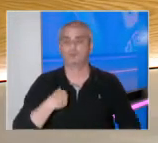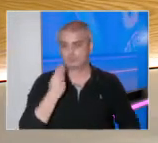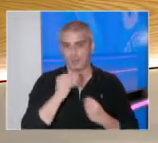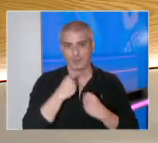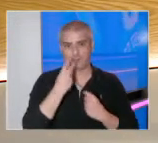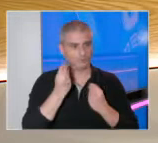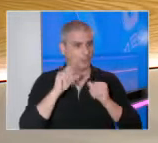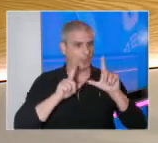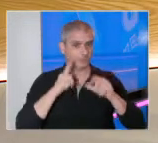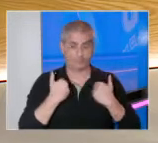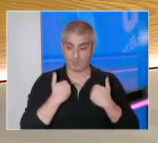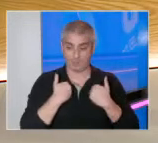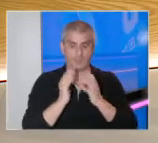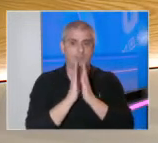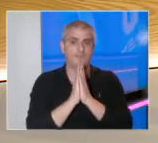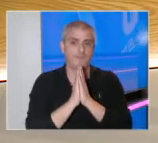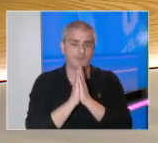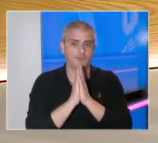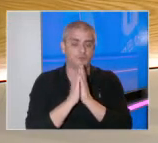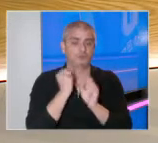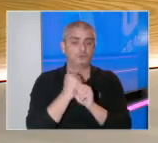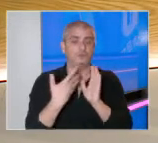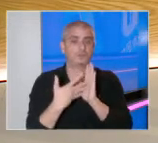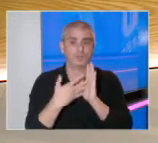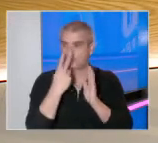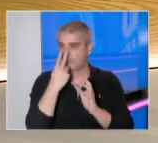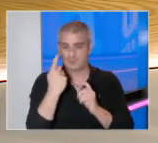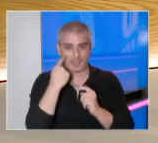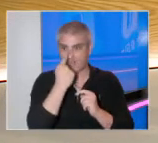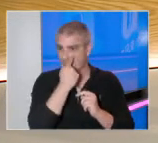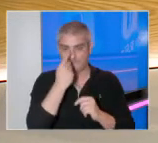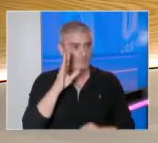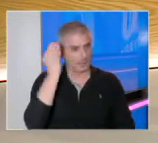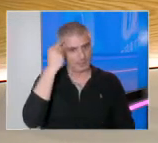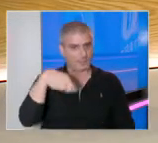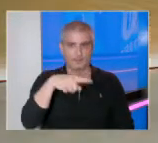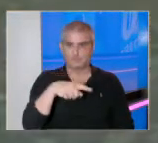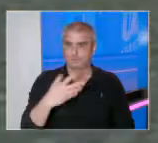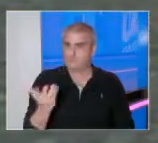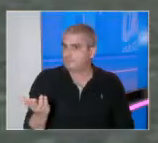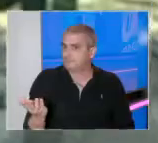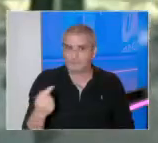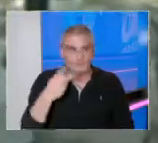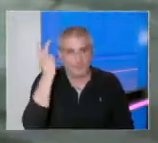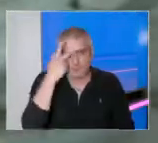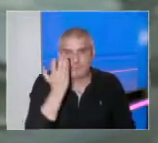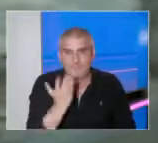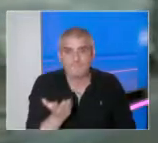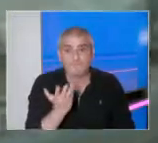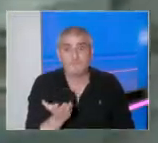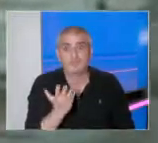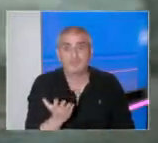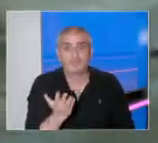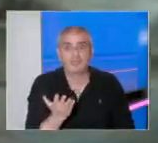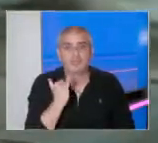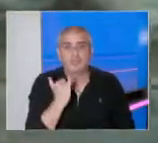על הזום. אני מבקשת שיעשו בדיקות ראייה ועיניים לתלמידים. אין לכם מושג, אין